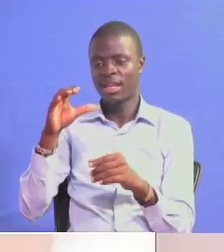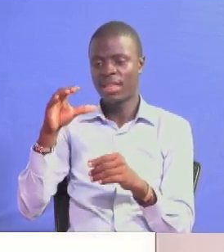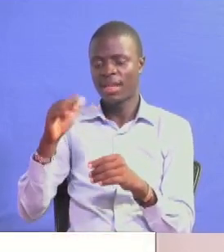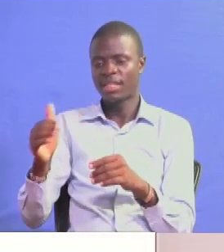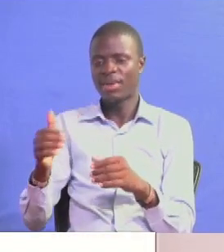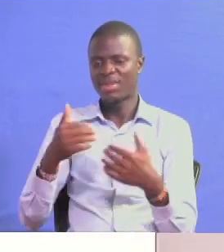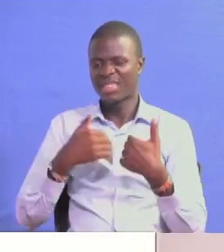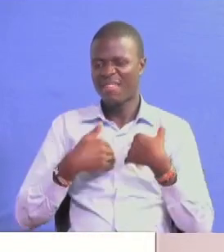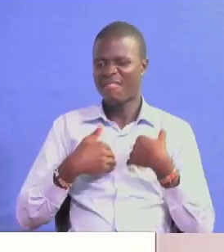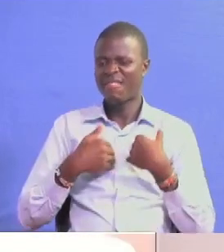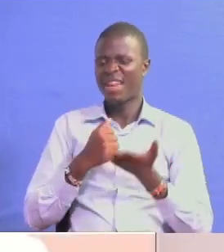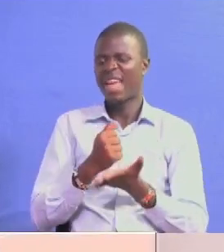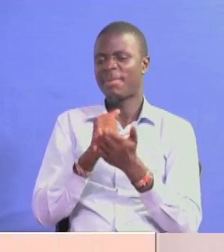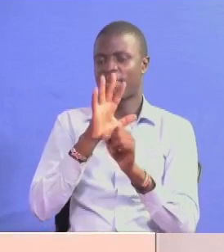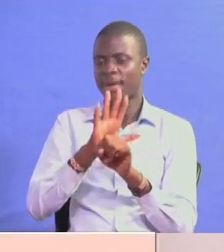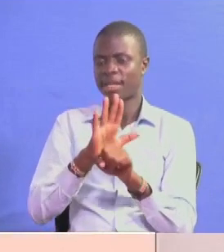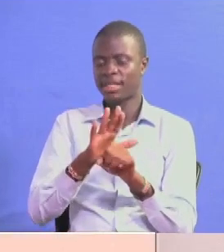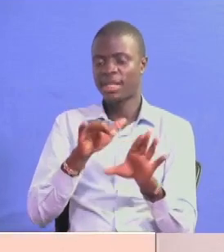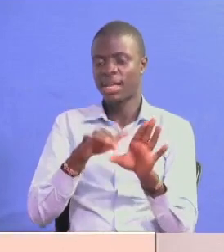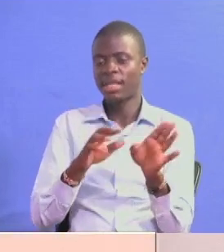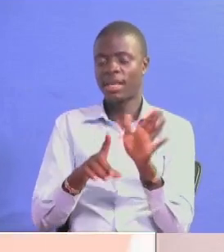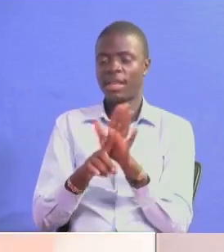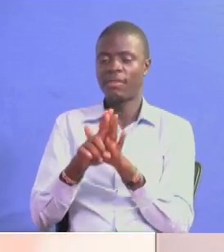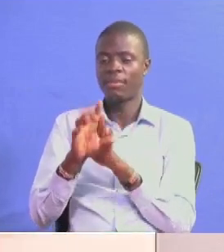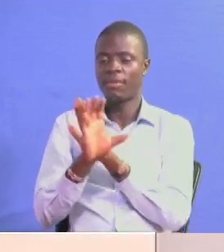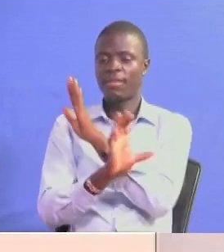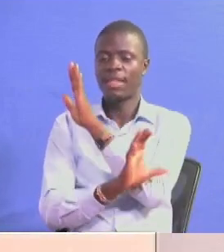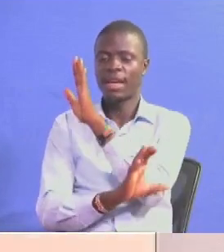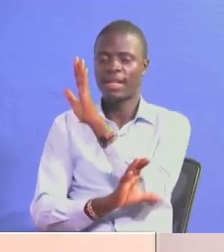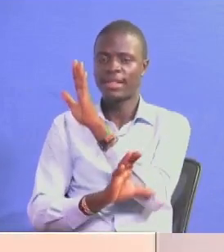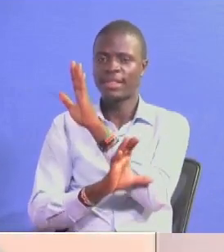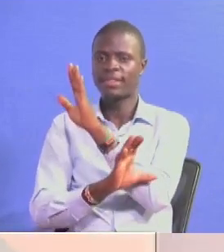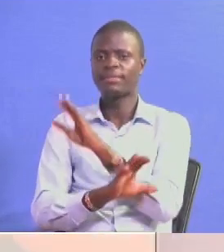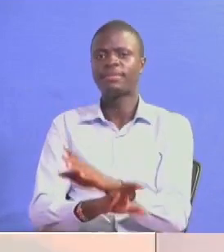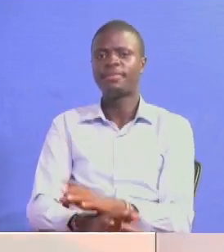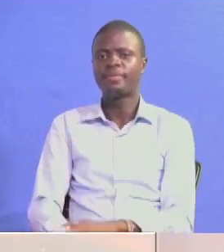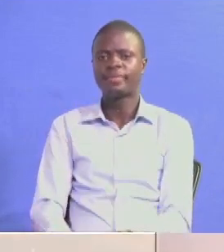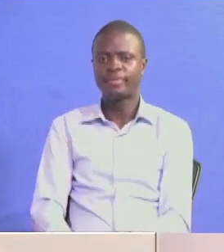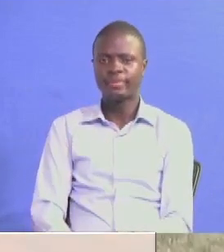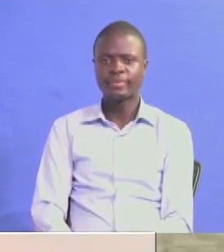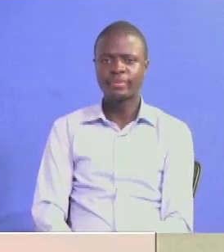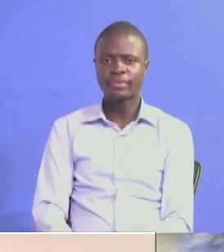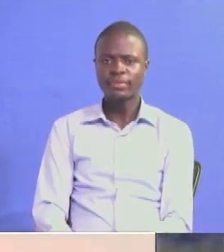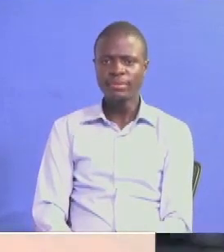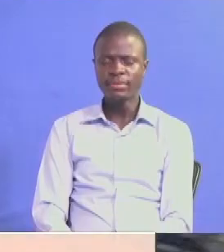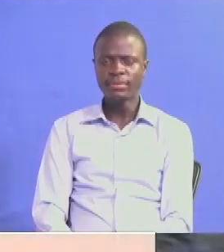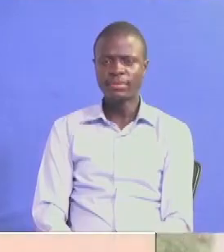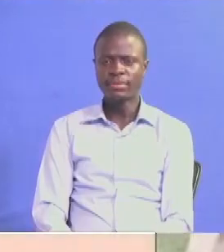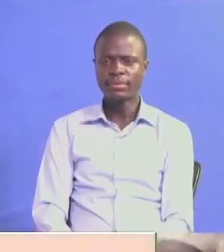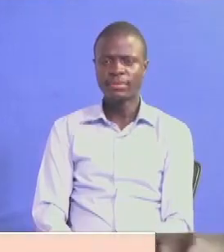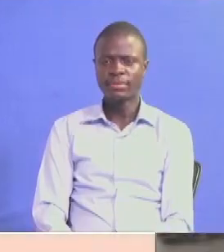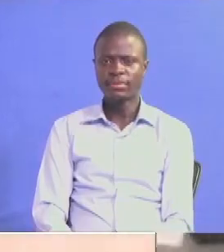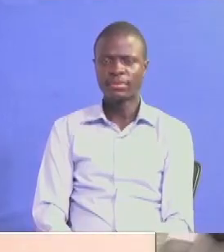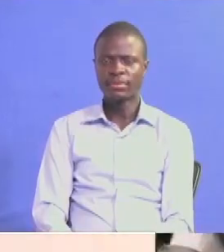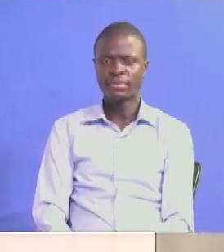aidha amesisitiza umuhimu Wa kukumbatia ugatuzi doroth musioka mengi serikali ya utawala